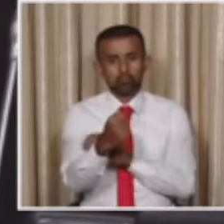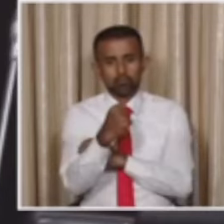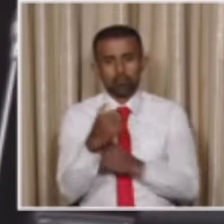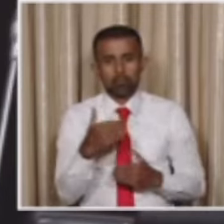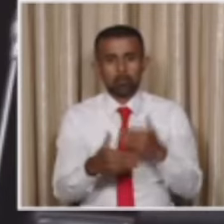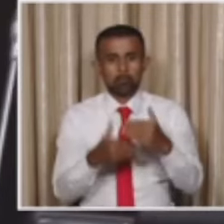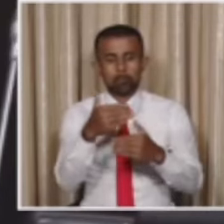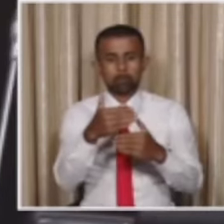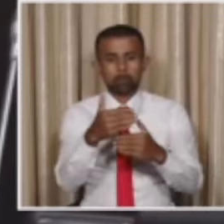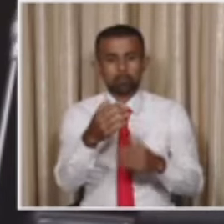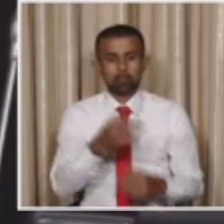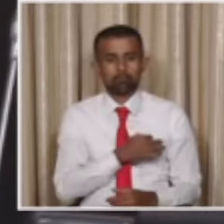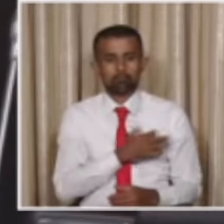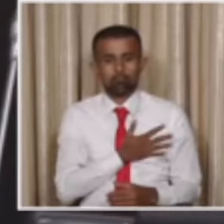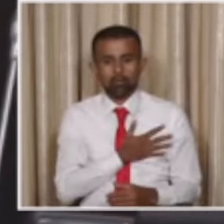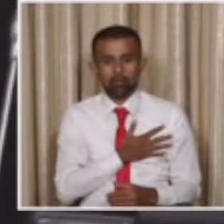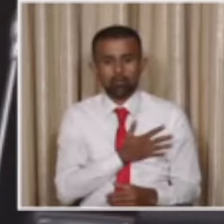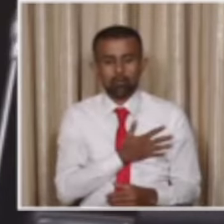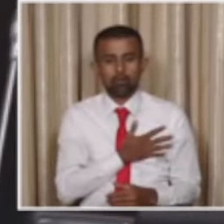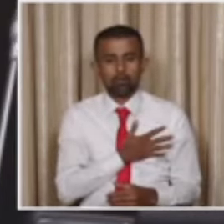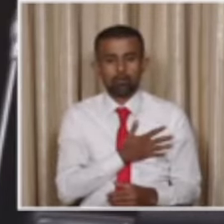කරයි කියලා ඔබතුමාලා එක්ක වෛර බැඳගත් එක්කෙනෙක්